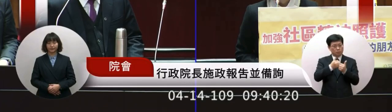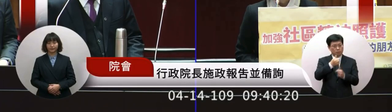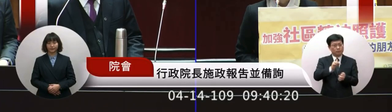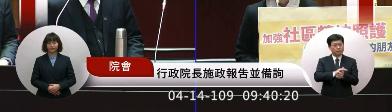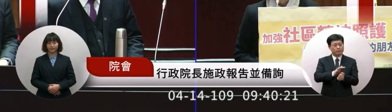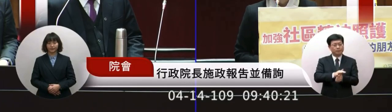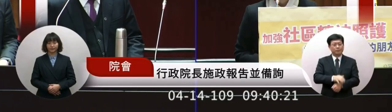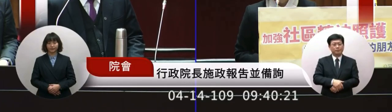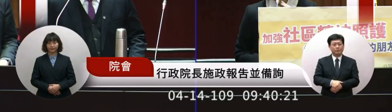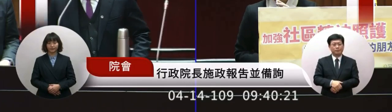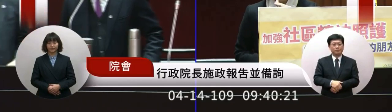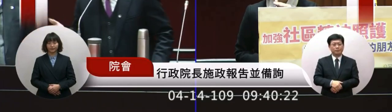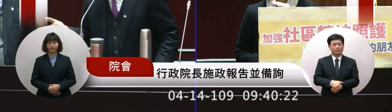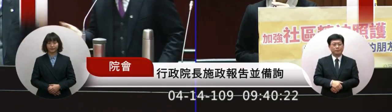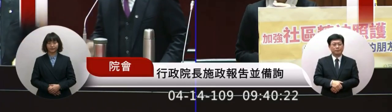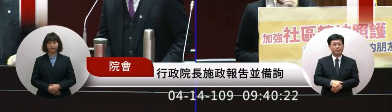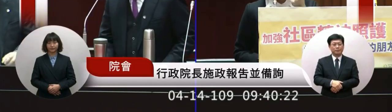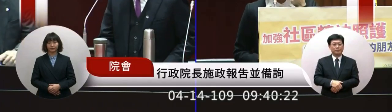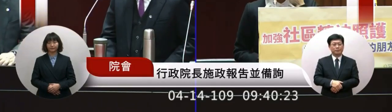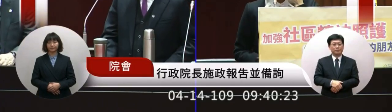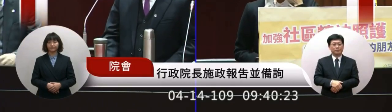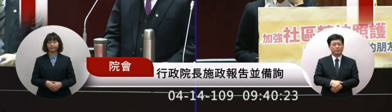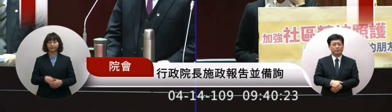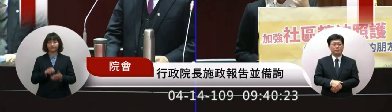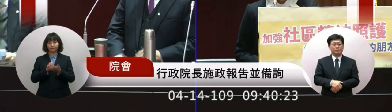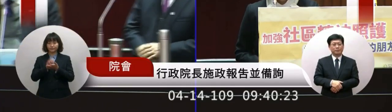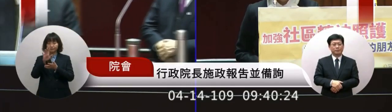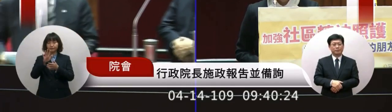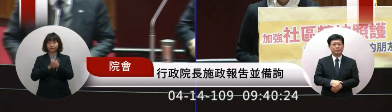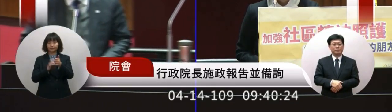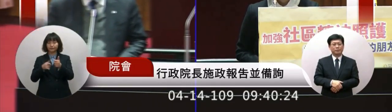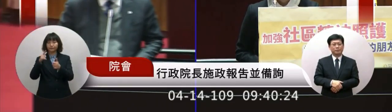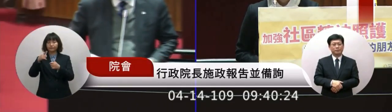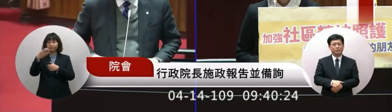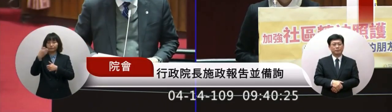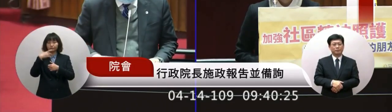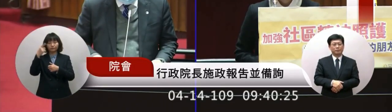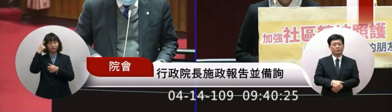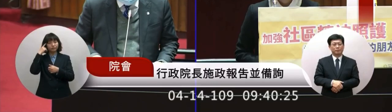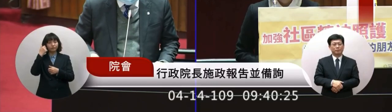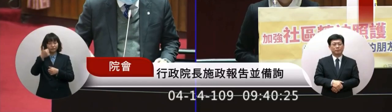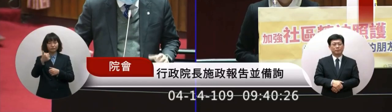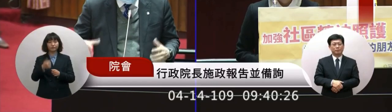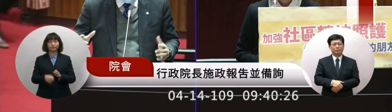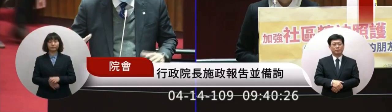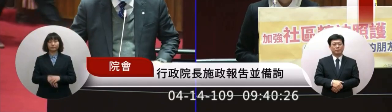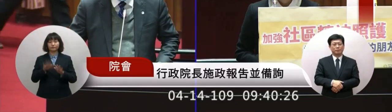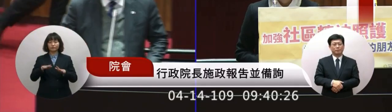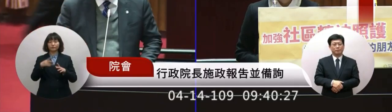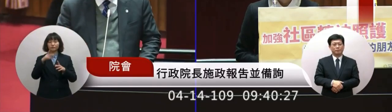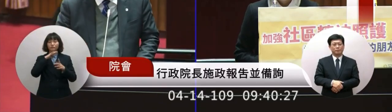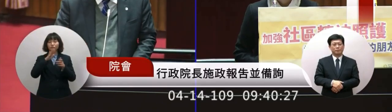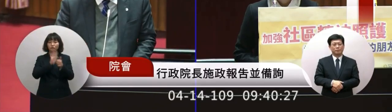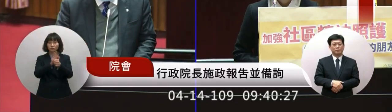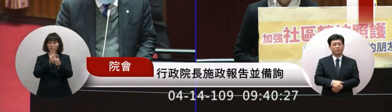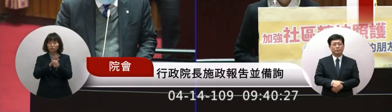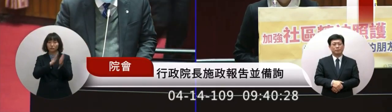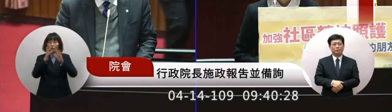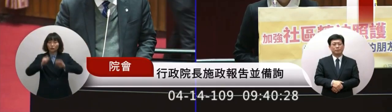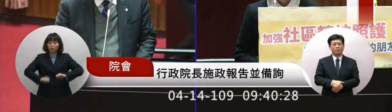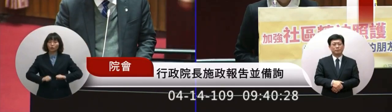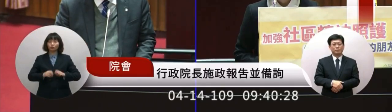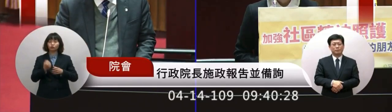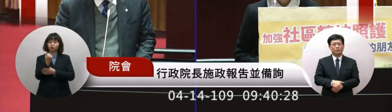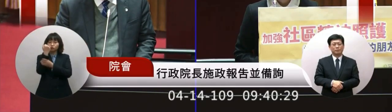际的帮助到他们？ 好，跟委员说明您的建议非常的好，然后有所谓病友互相支持